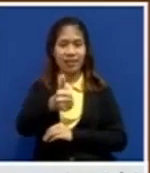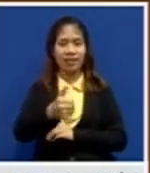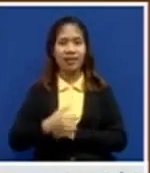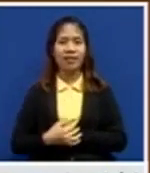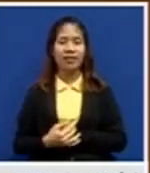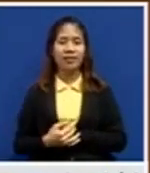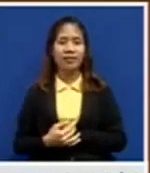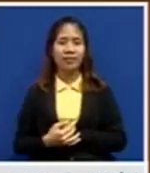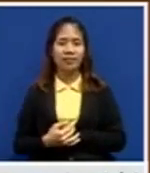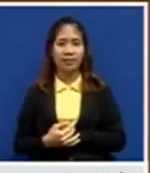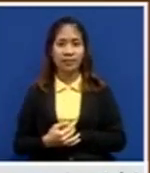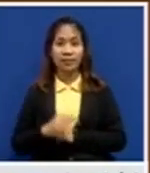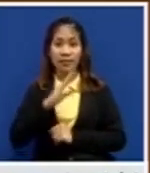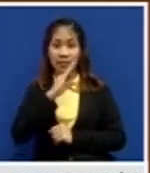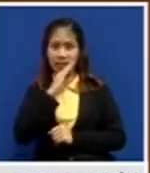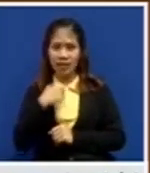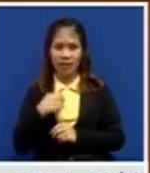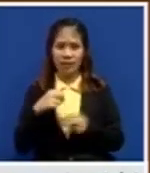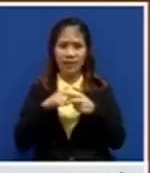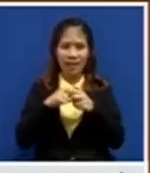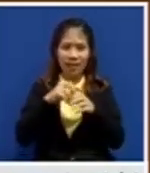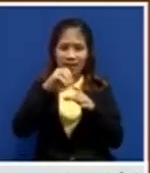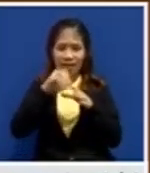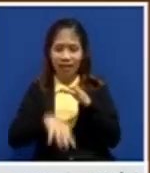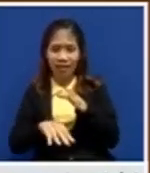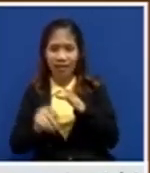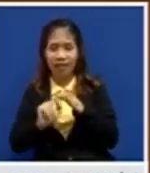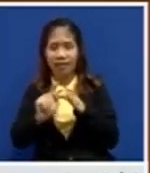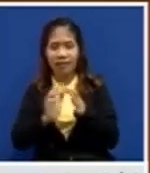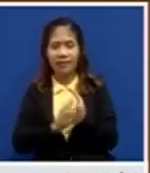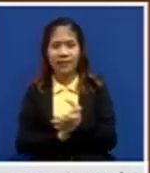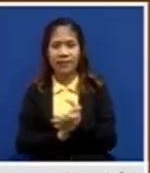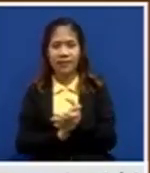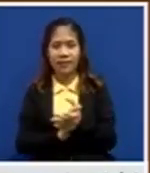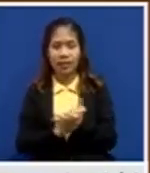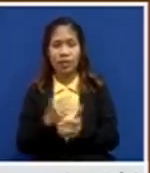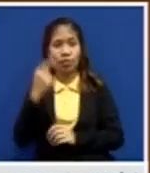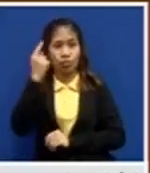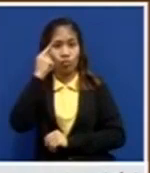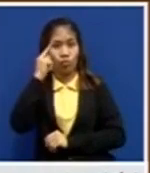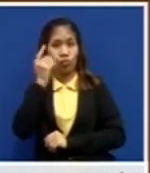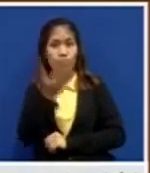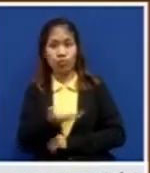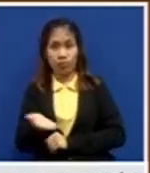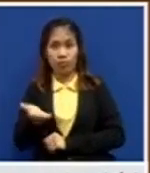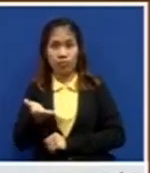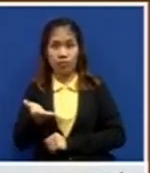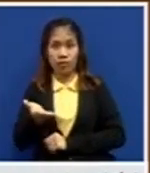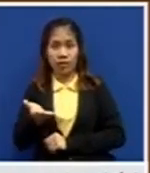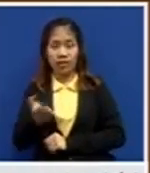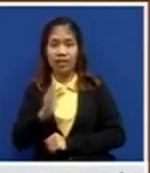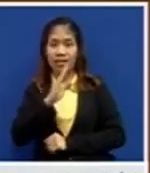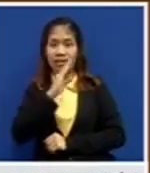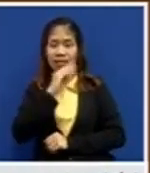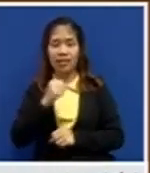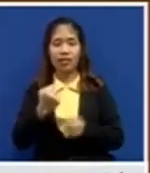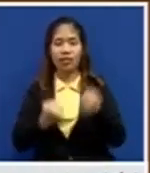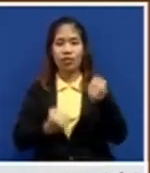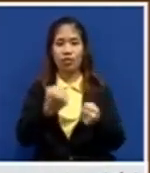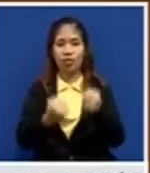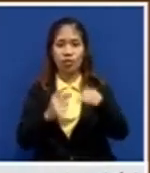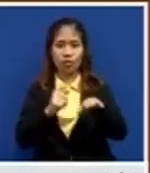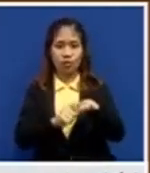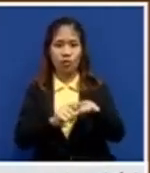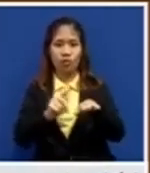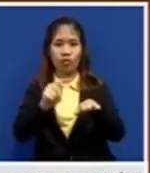ะถ้าเราพลาดจุดนี้ไปเนี่ยท่านรู้ใช่ไหมครับว่ารถยนต์โตโยต้าไป